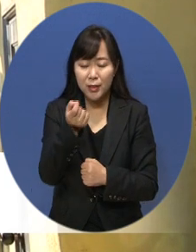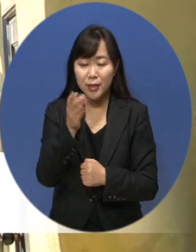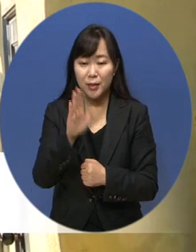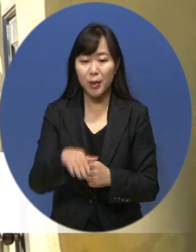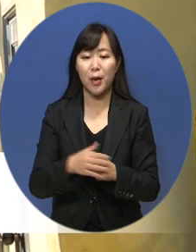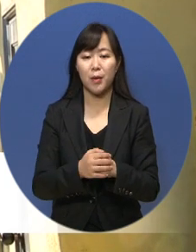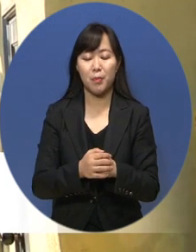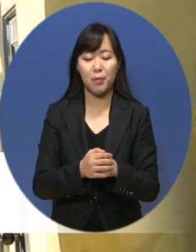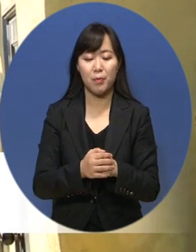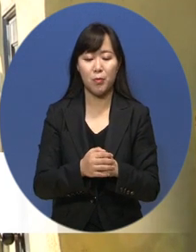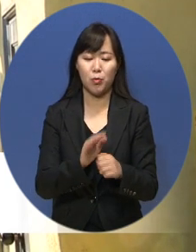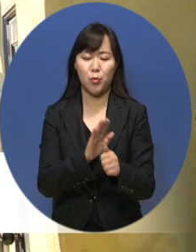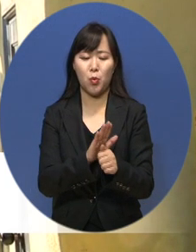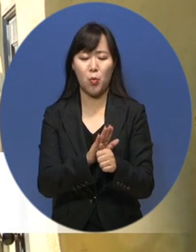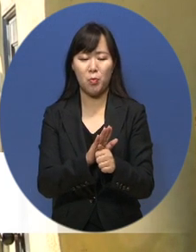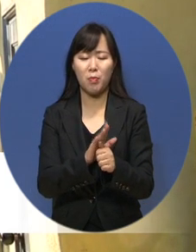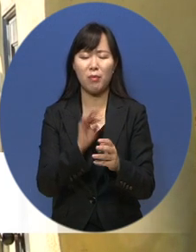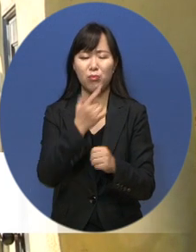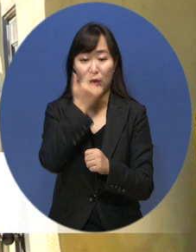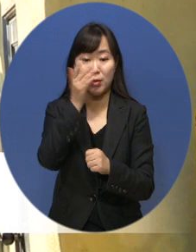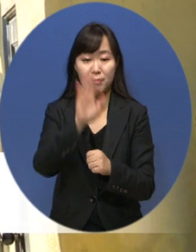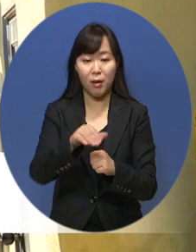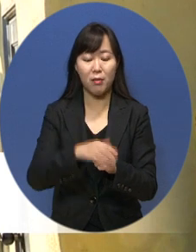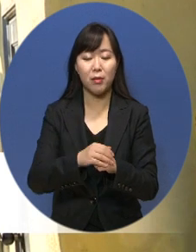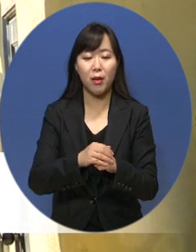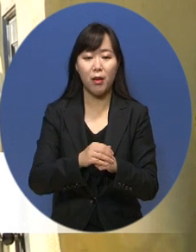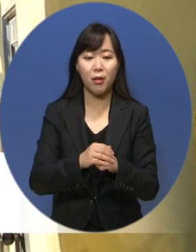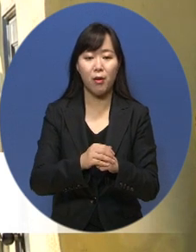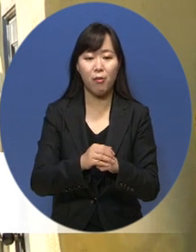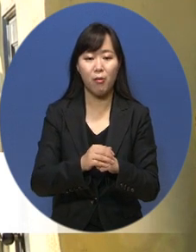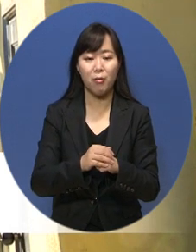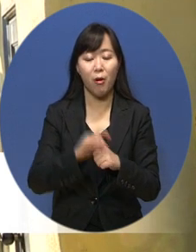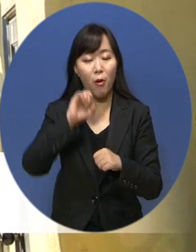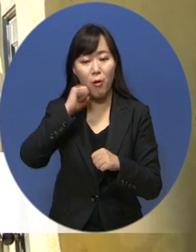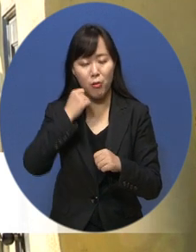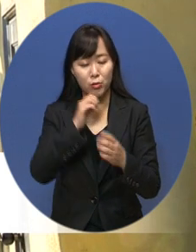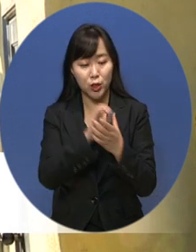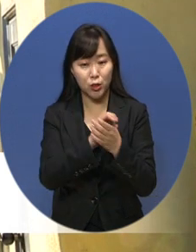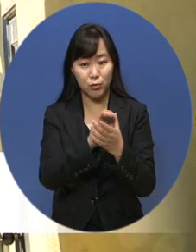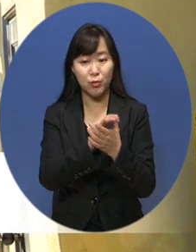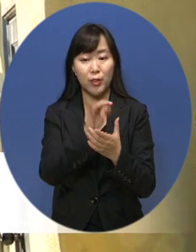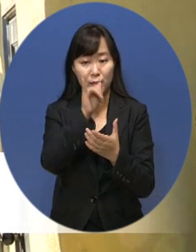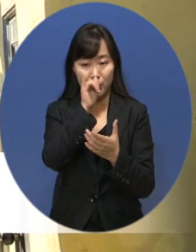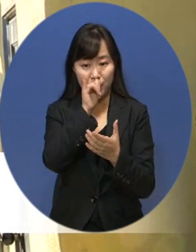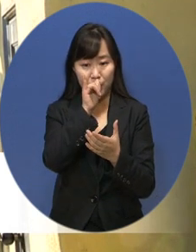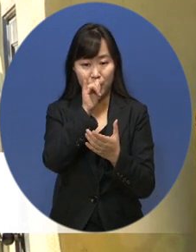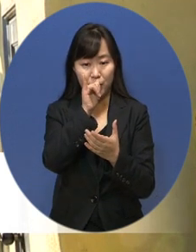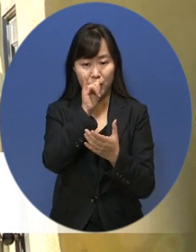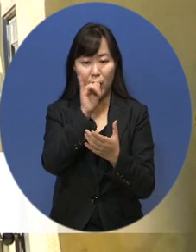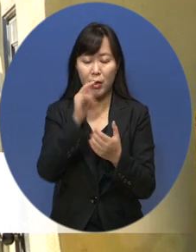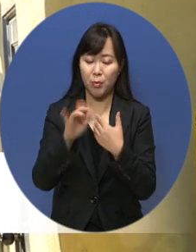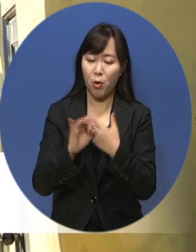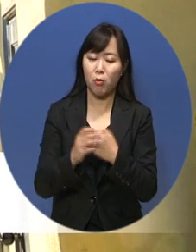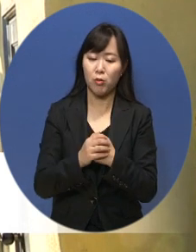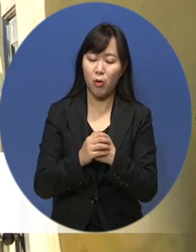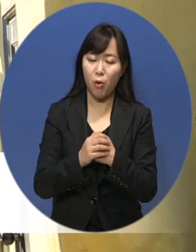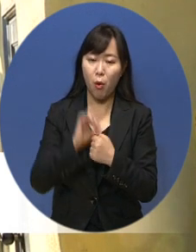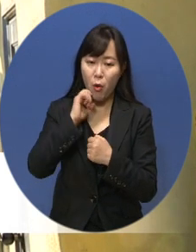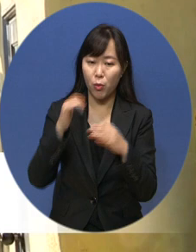소소하게나마 뭐 큰 도움은 안 돼도 저희 나름대로 뭐 좀 어려운 친구들 아니면 어려운